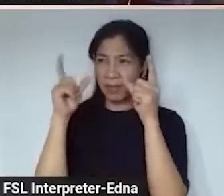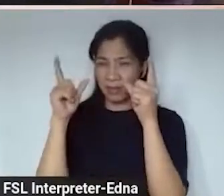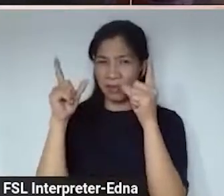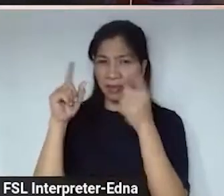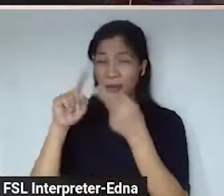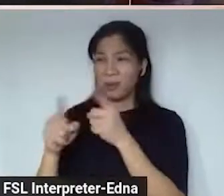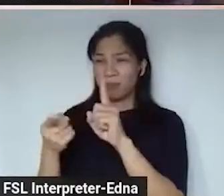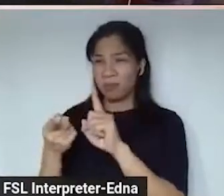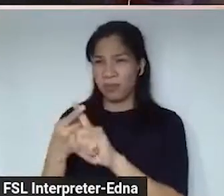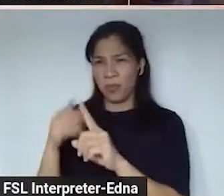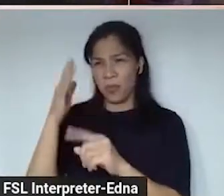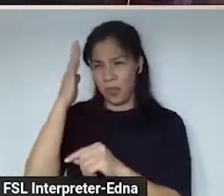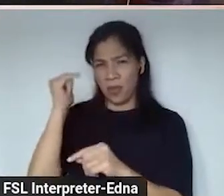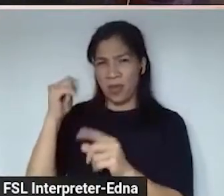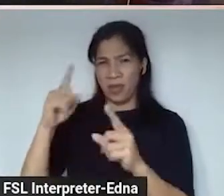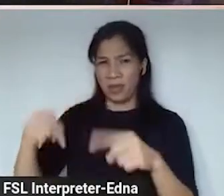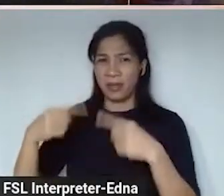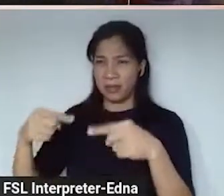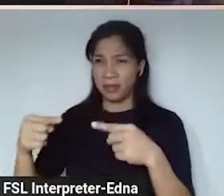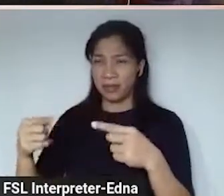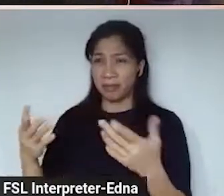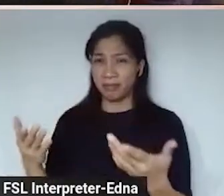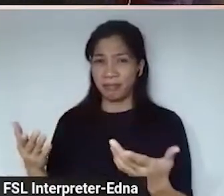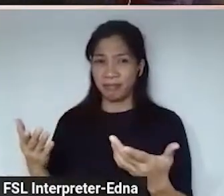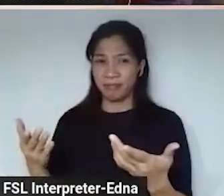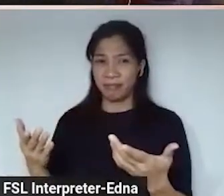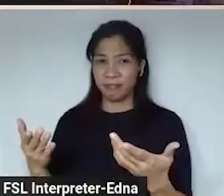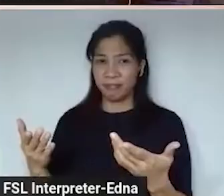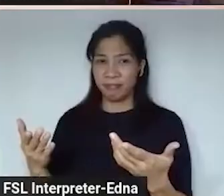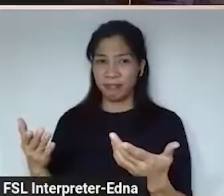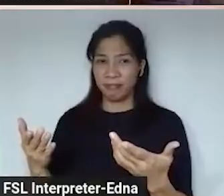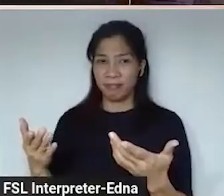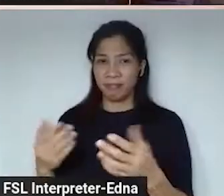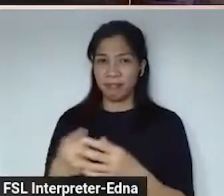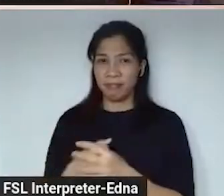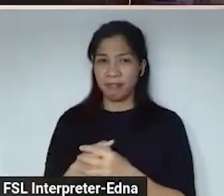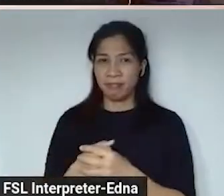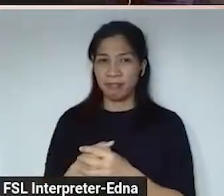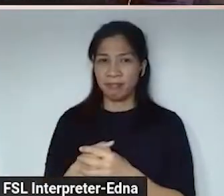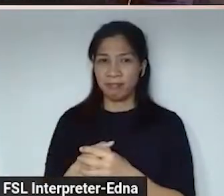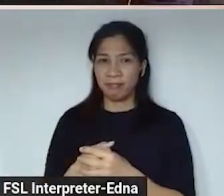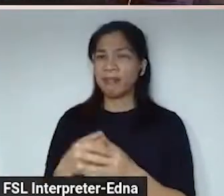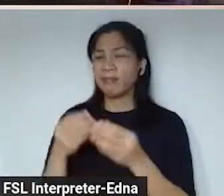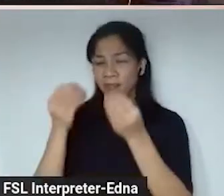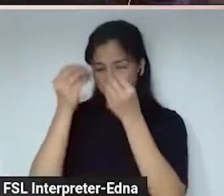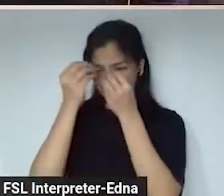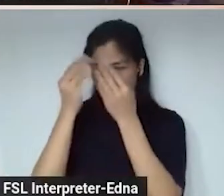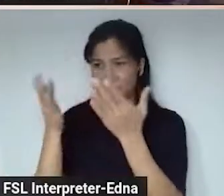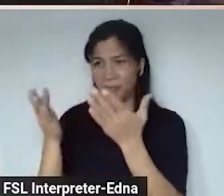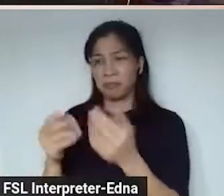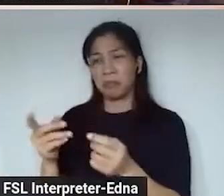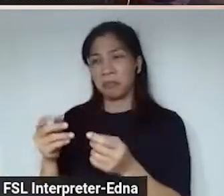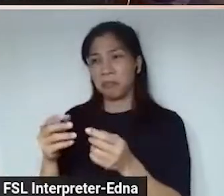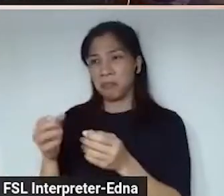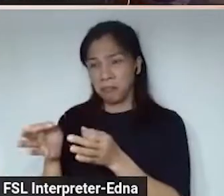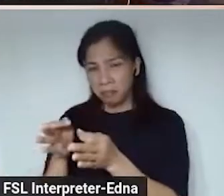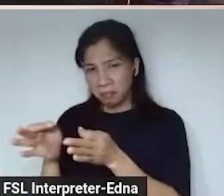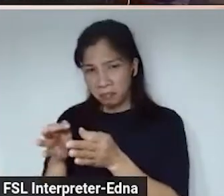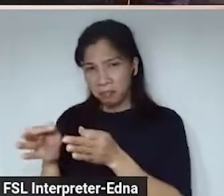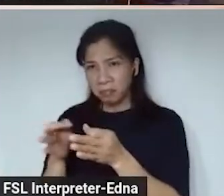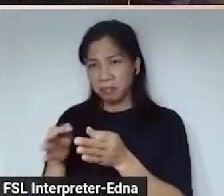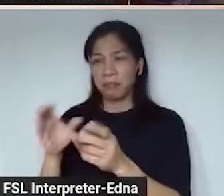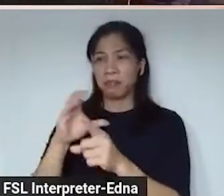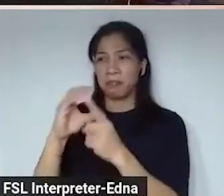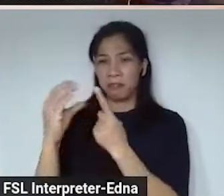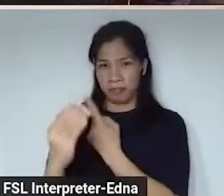ako? And what I do is that I tell them, ganito kasi yung nangyari. I have this condition, muscular dystrophy, because